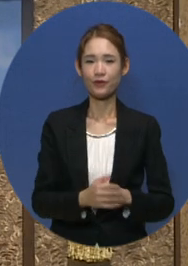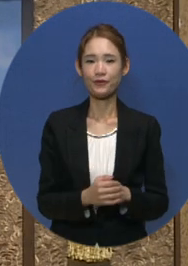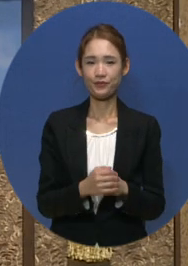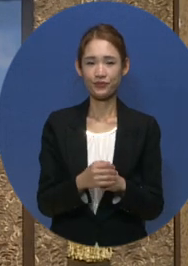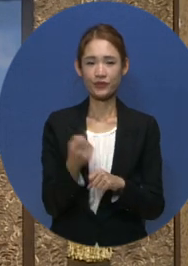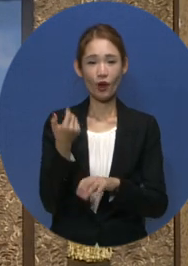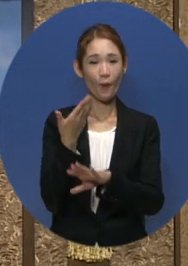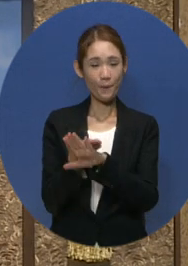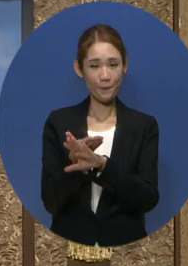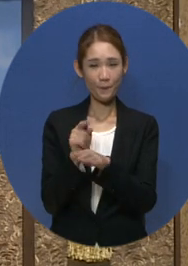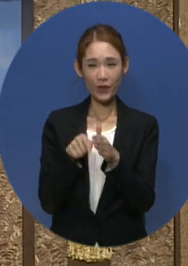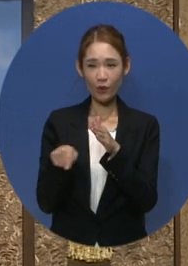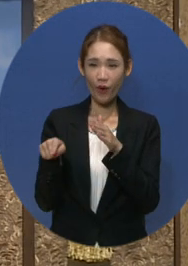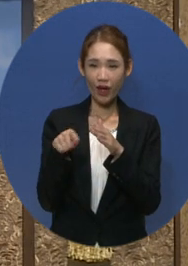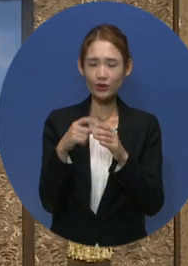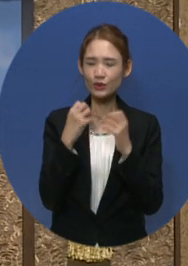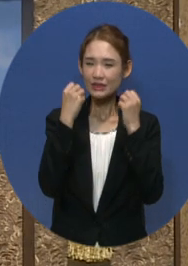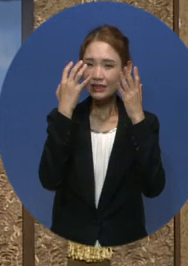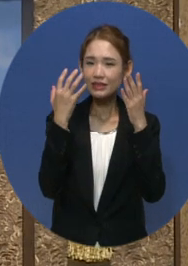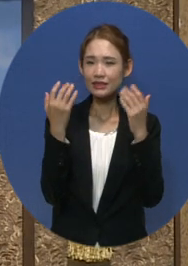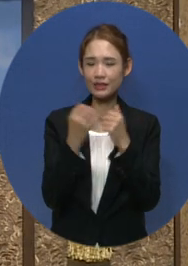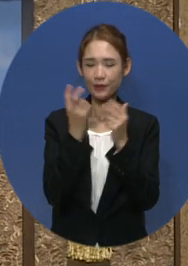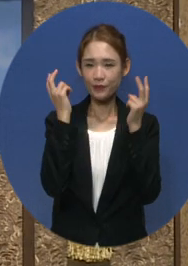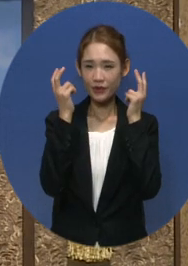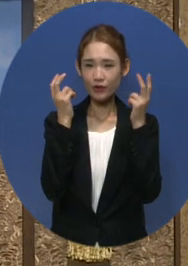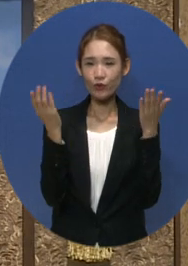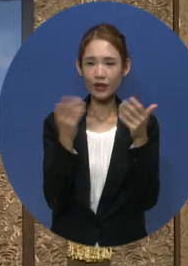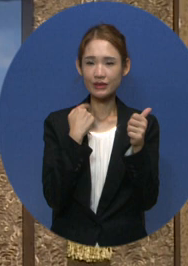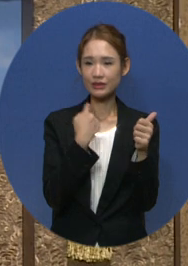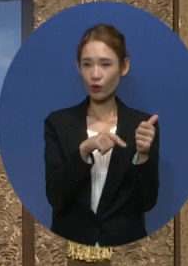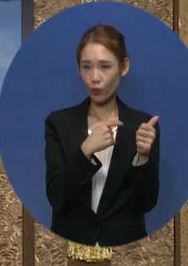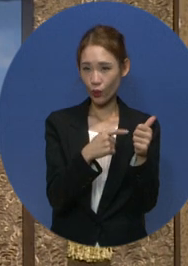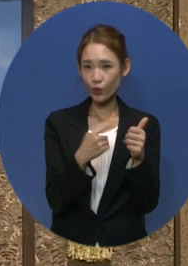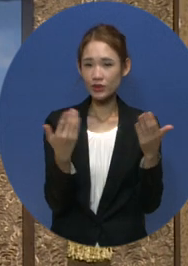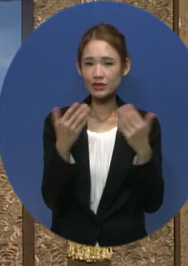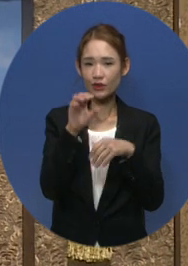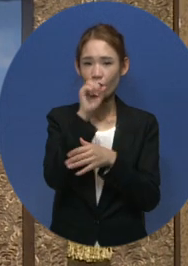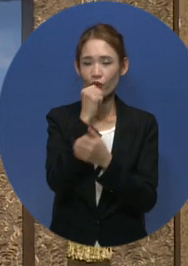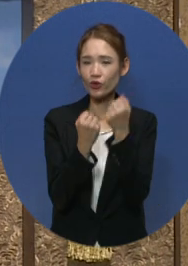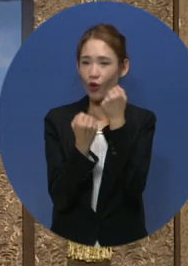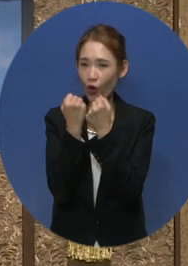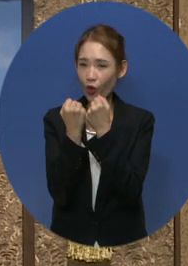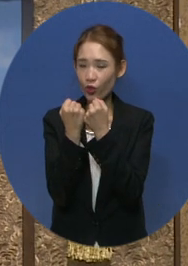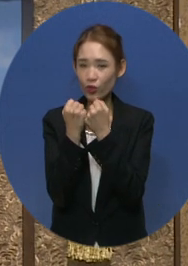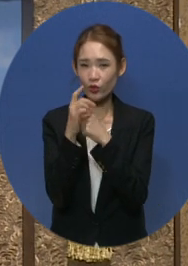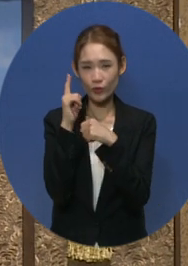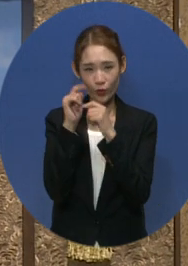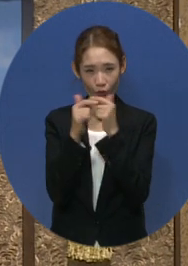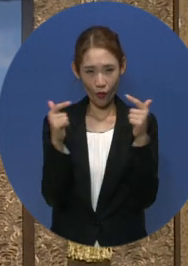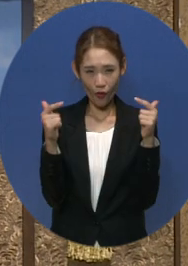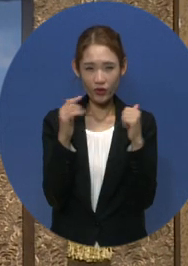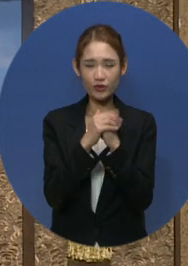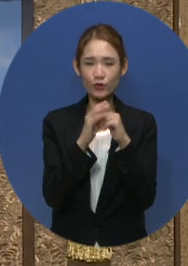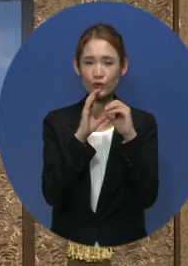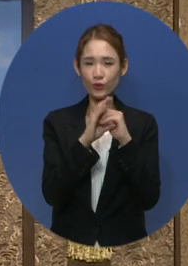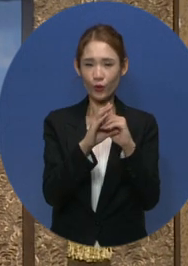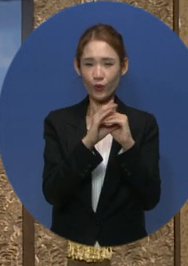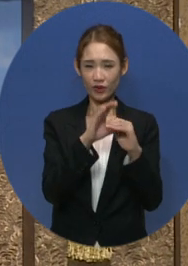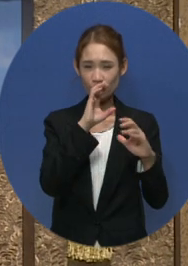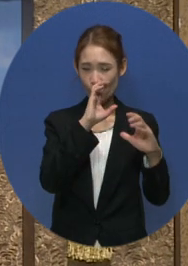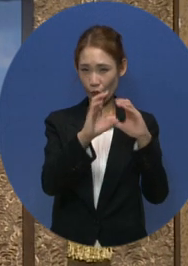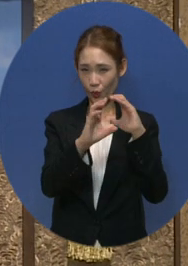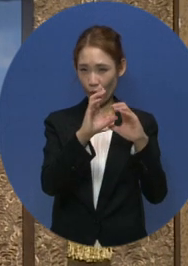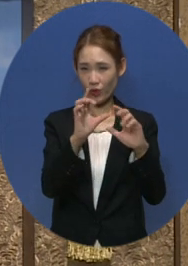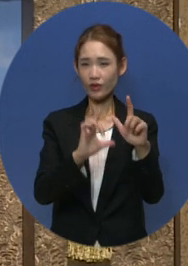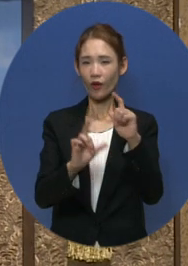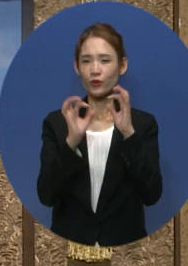외에도 이제 제가 신입 직원 교육이라든지 뭐 직원 연수라든지 이런 것들이 있습니다. 그래서 그런 걸 통해서 우리가 이제 소통을